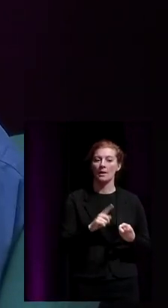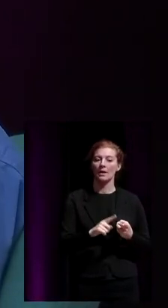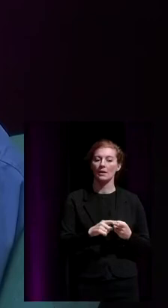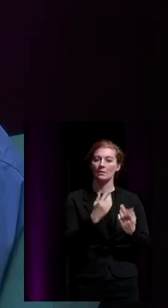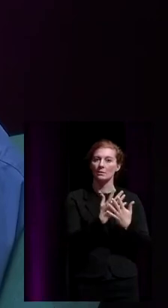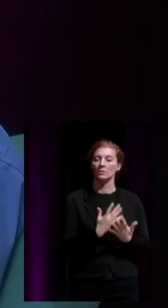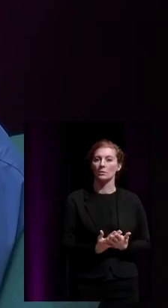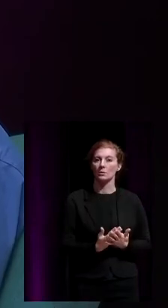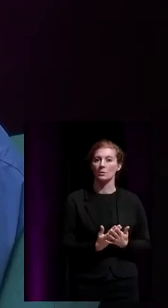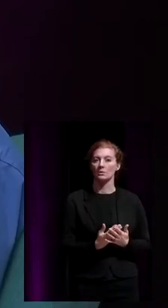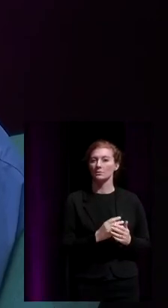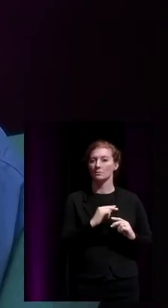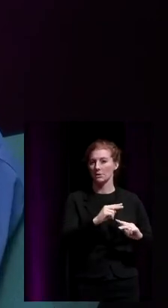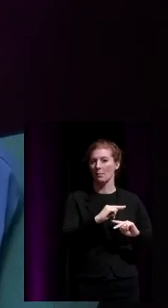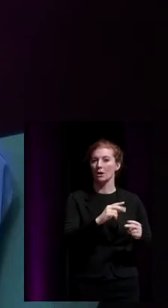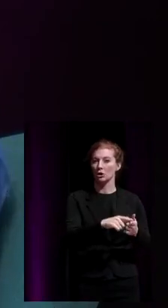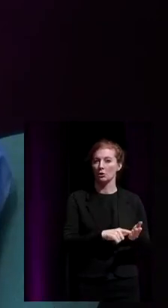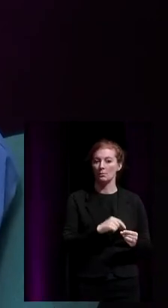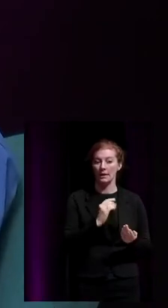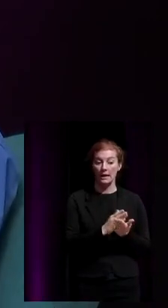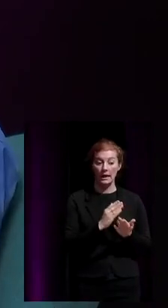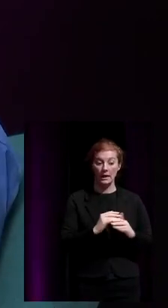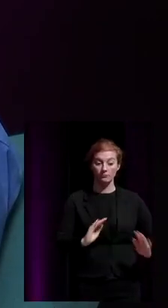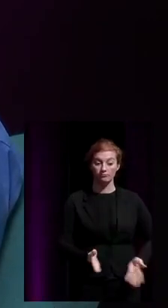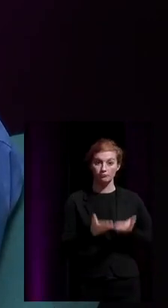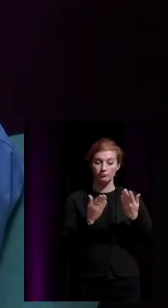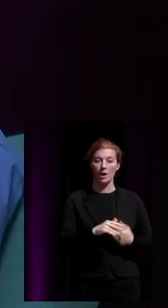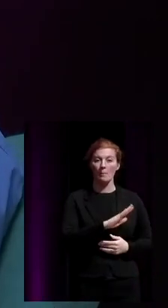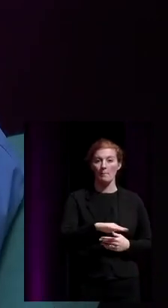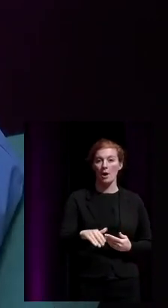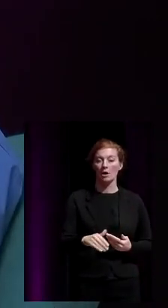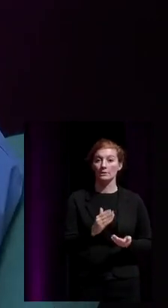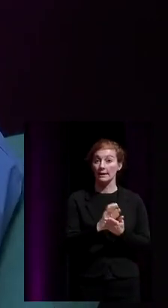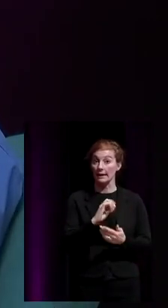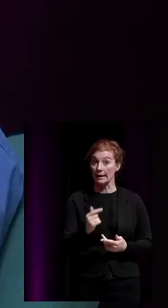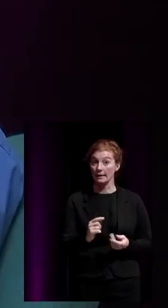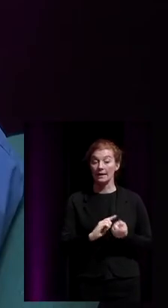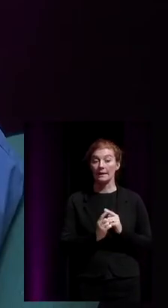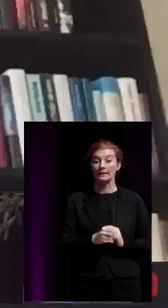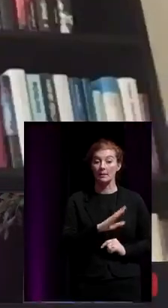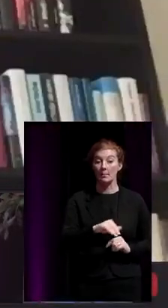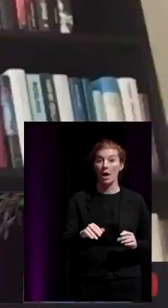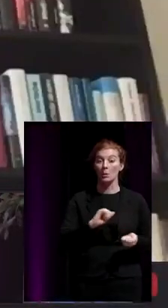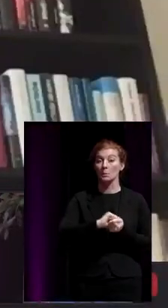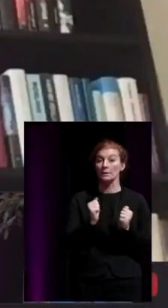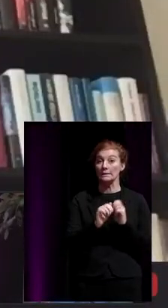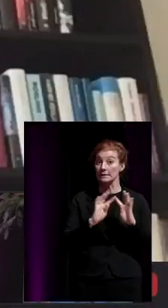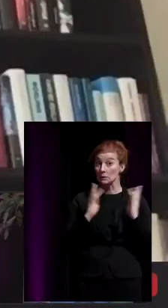struktur när det kommer till att främja barns rättigheter? Barnpolitiskt råd till exempel? Ja, varför